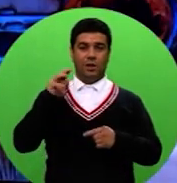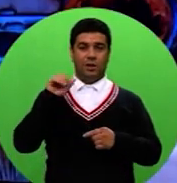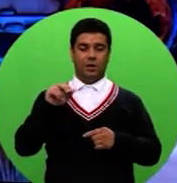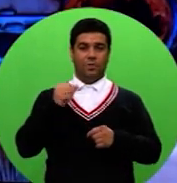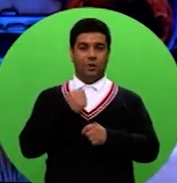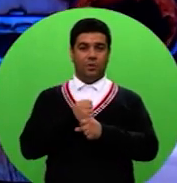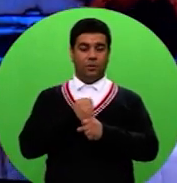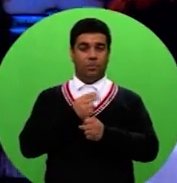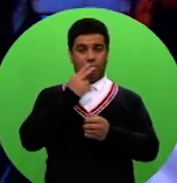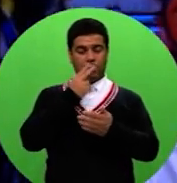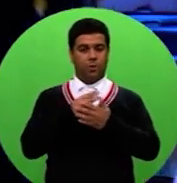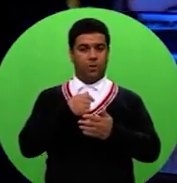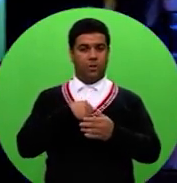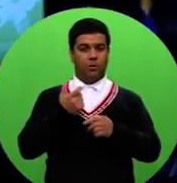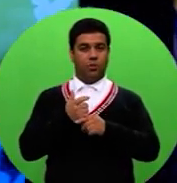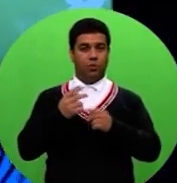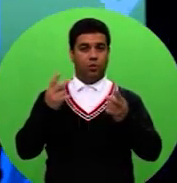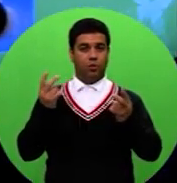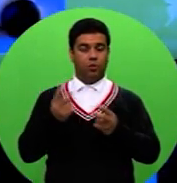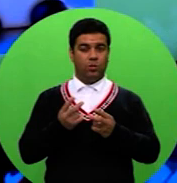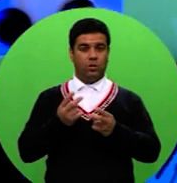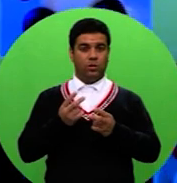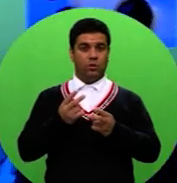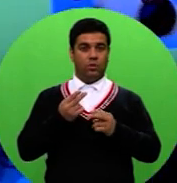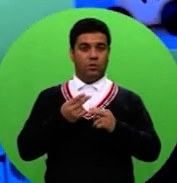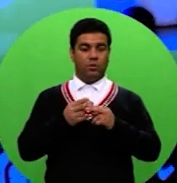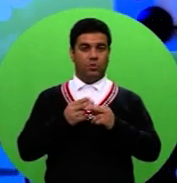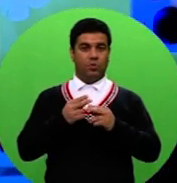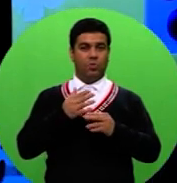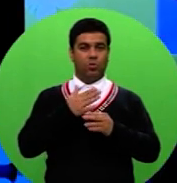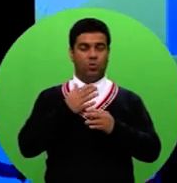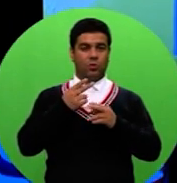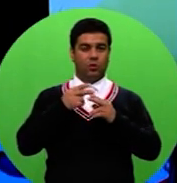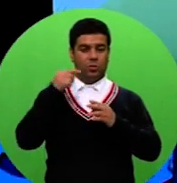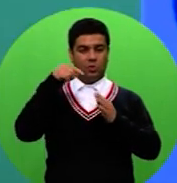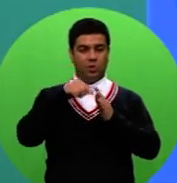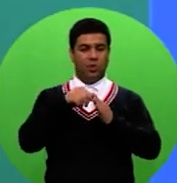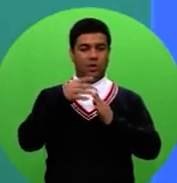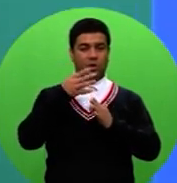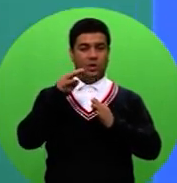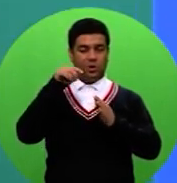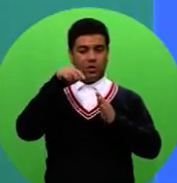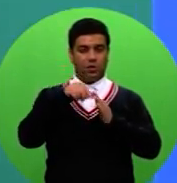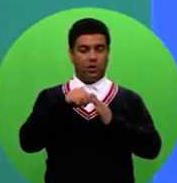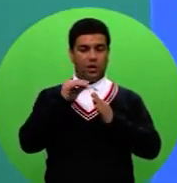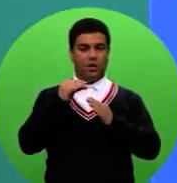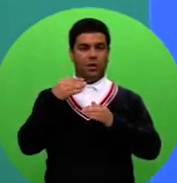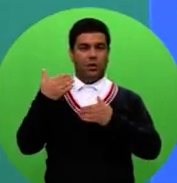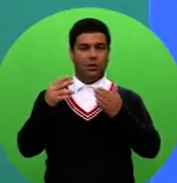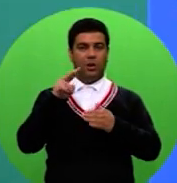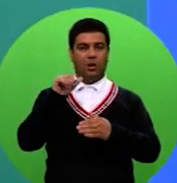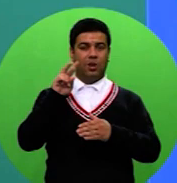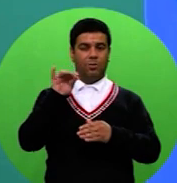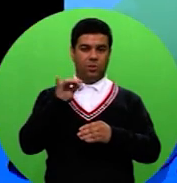Следующий этап работы. Посмотрите, нам необходимо выполнить грудную клетку и две